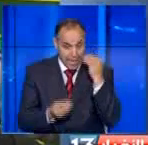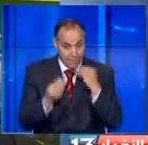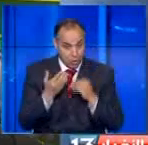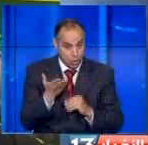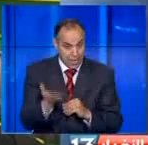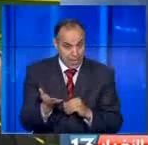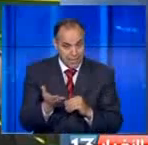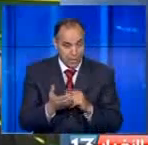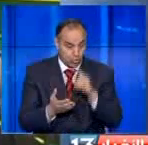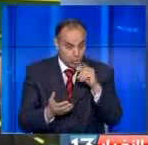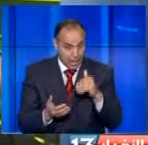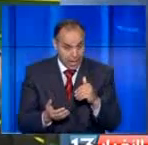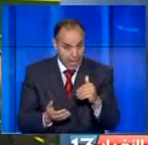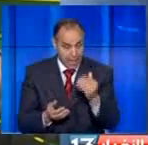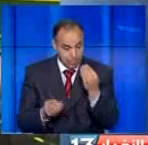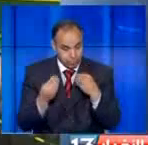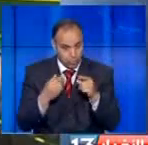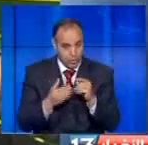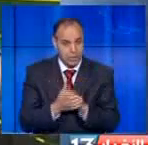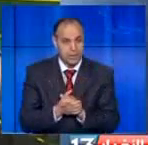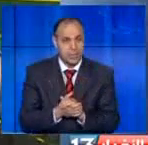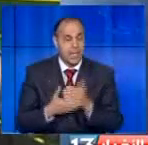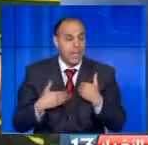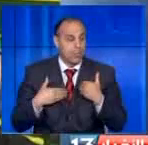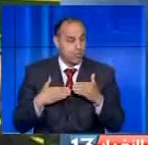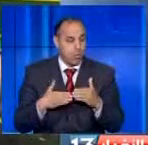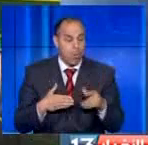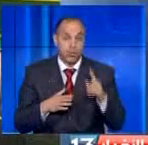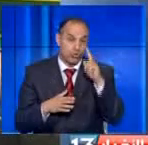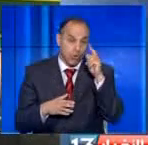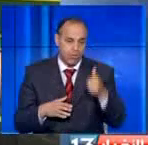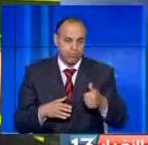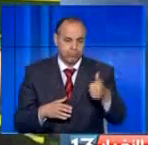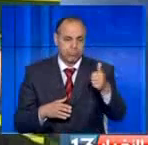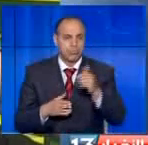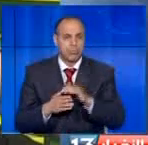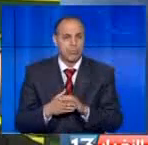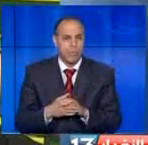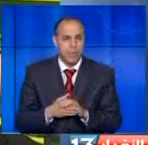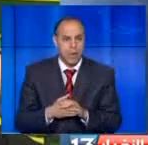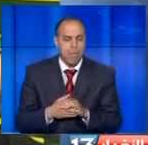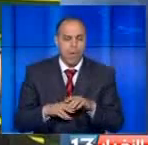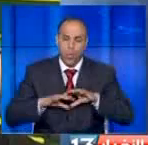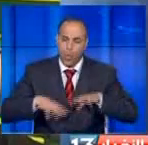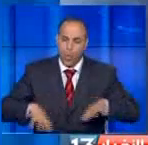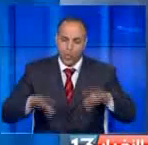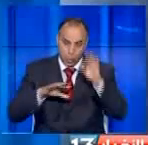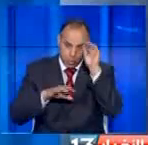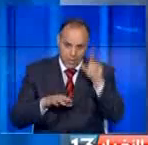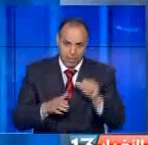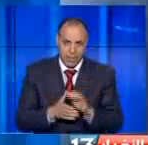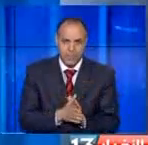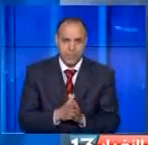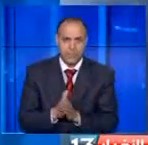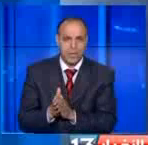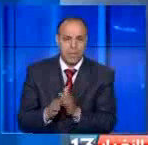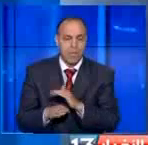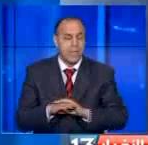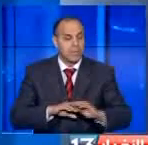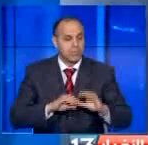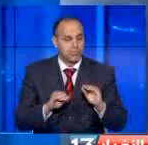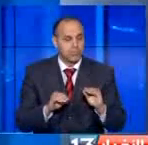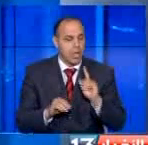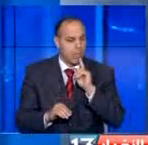هذه اللي نتمناوها أنها تنجح ويقع تعميمها. في الشأن